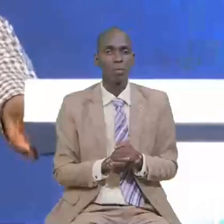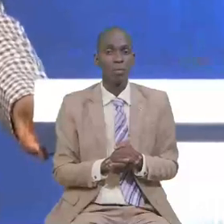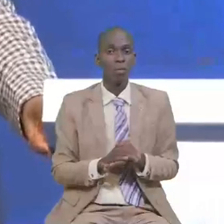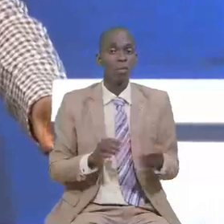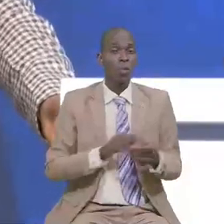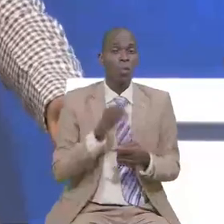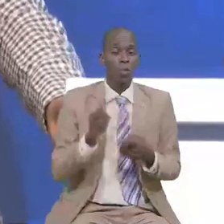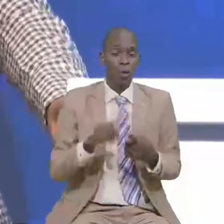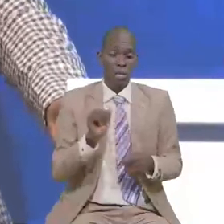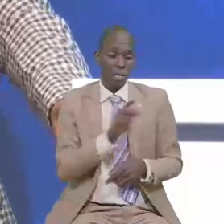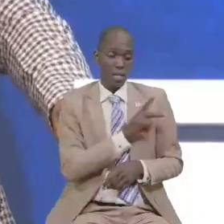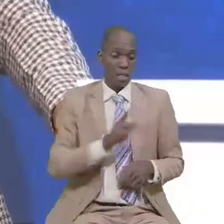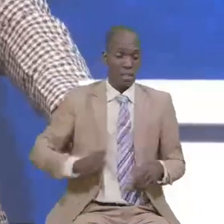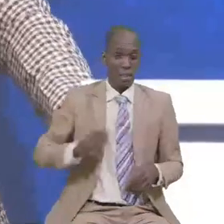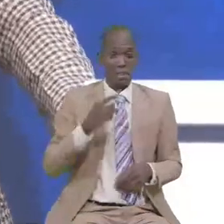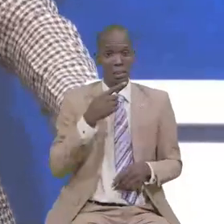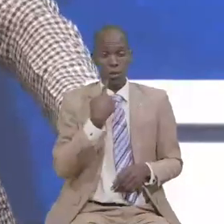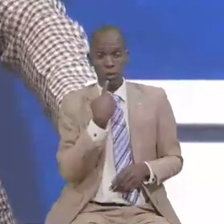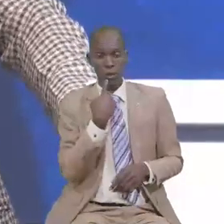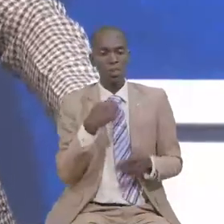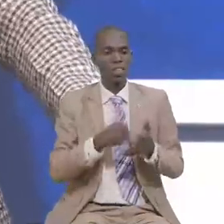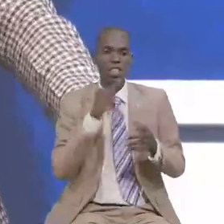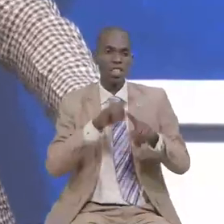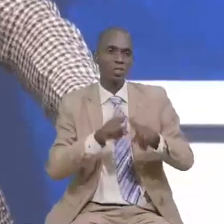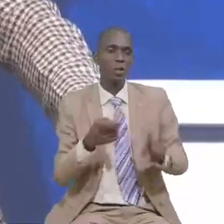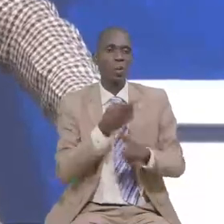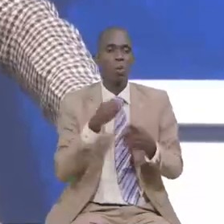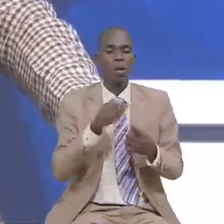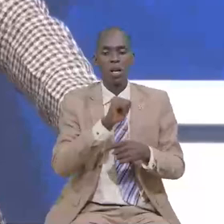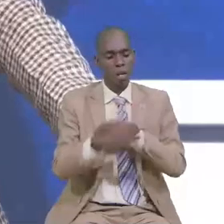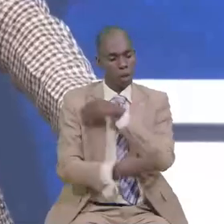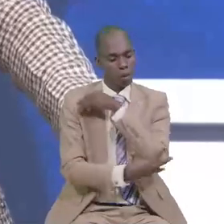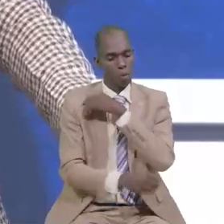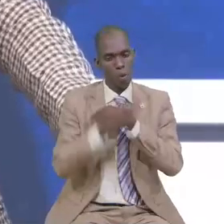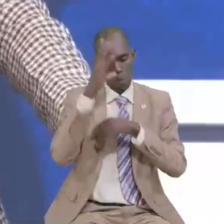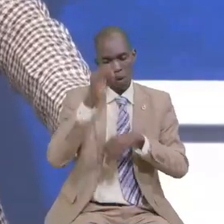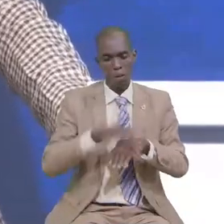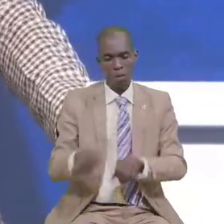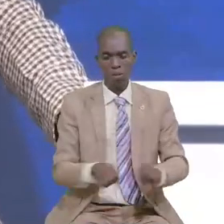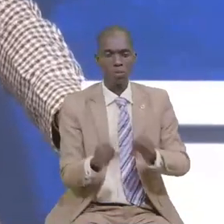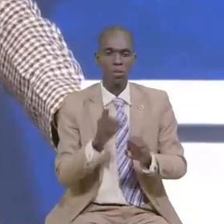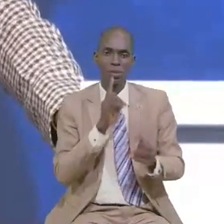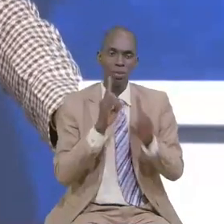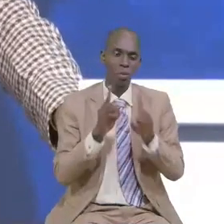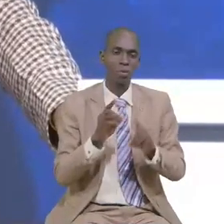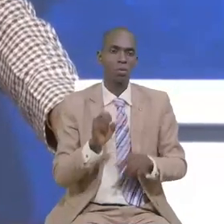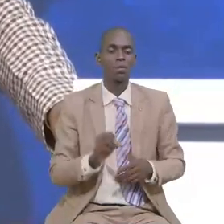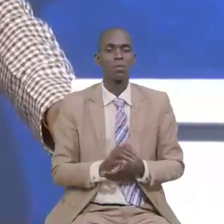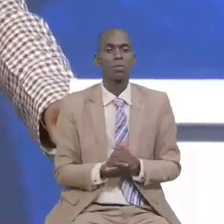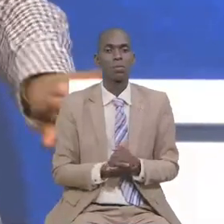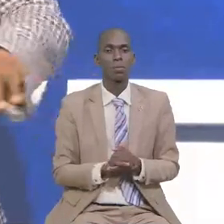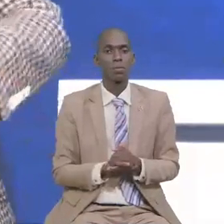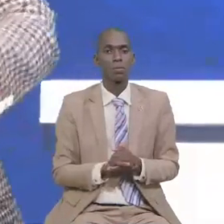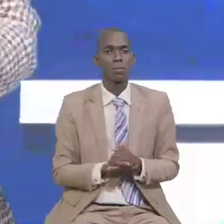Lorsque le roi parle, c'est différent de lorsque le pauvre dans la rue parle.